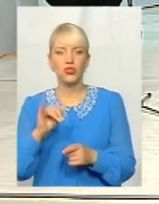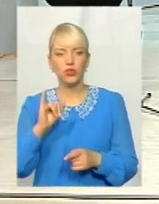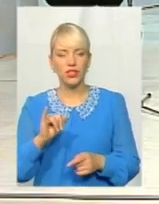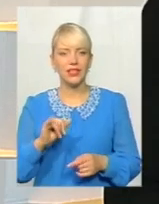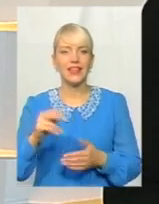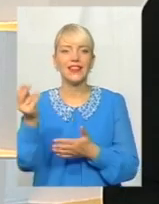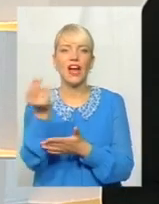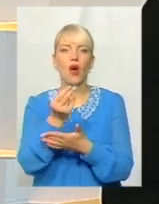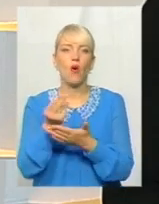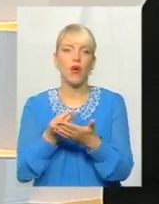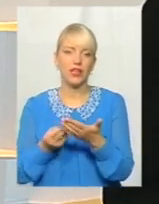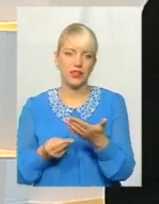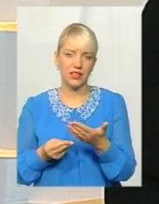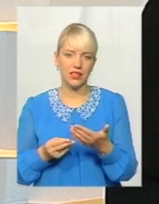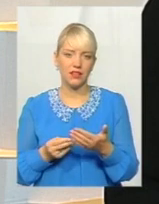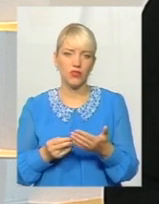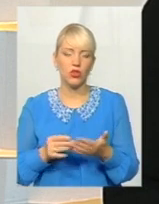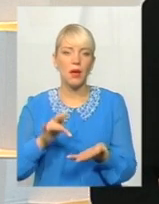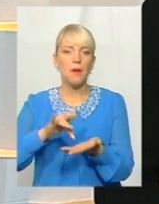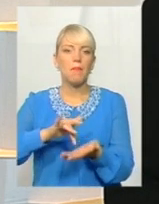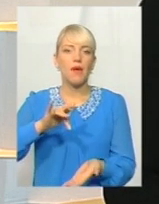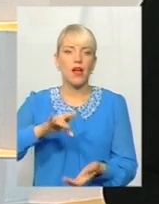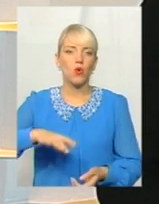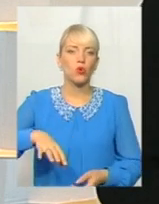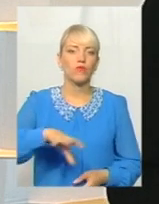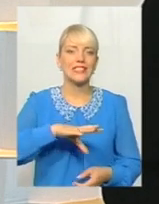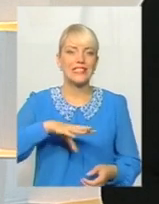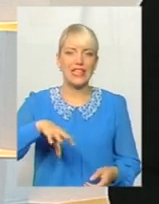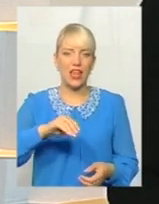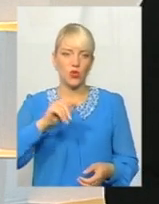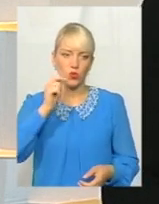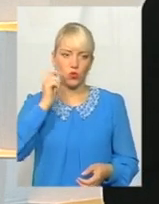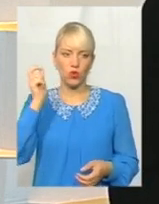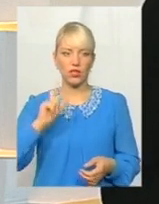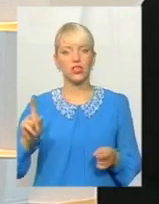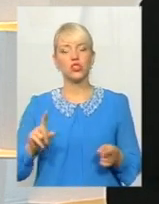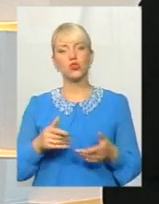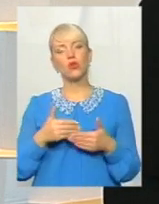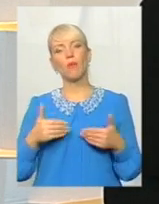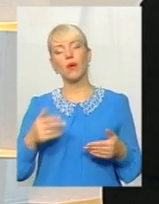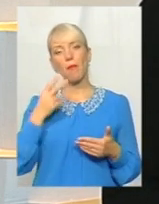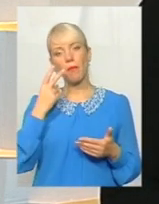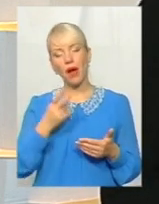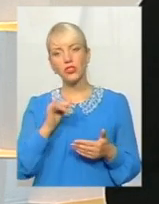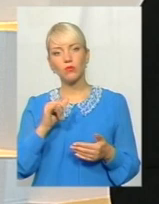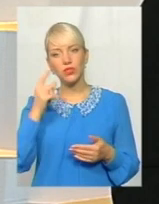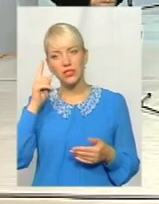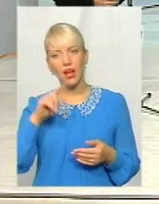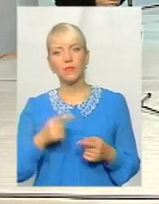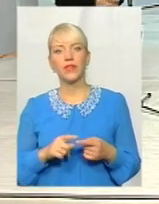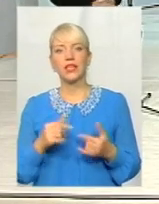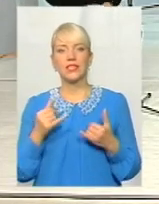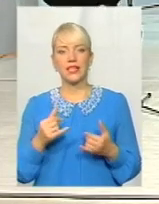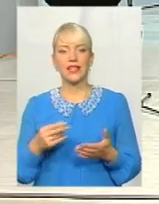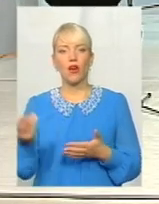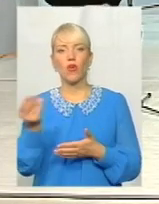мекою всієї України. І що ми бачимо, ми знаємо на даний момент декоративний